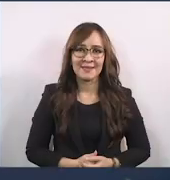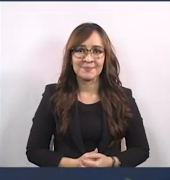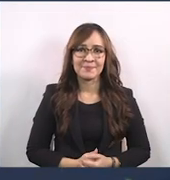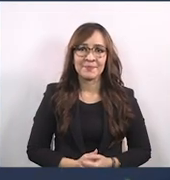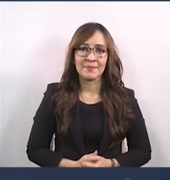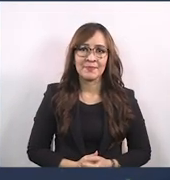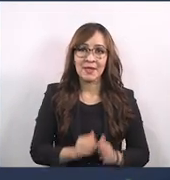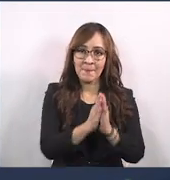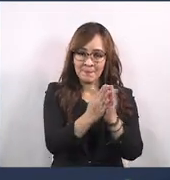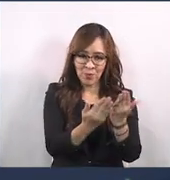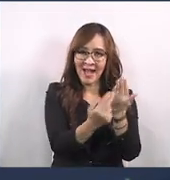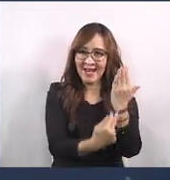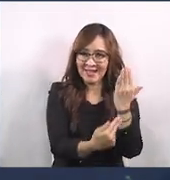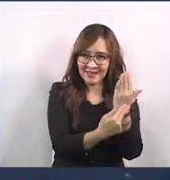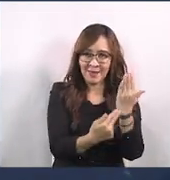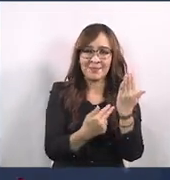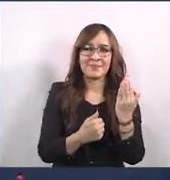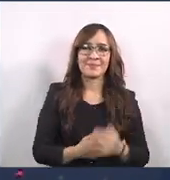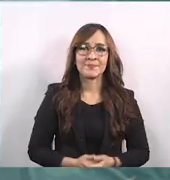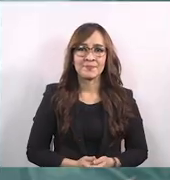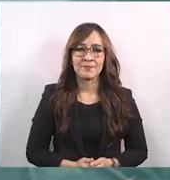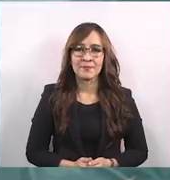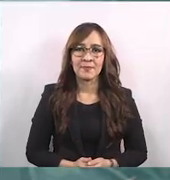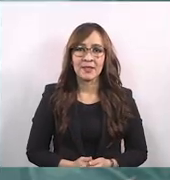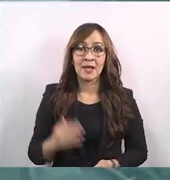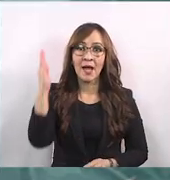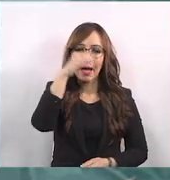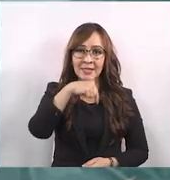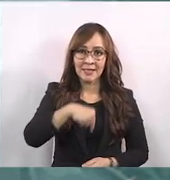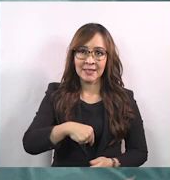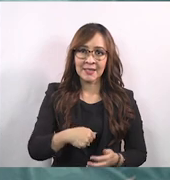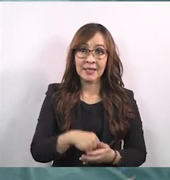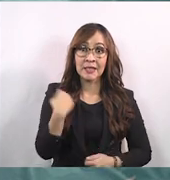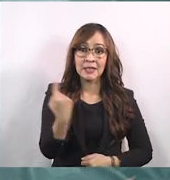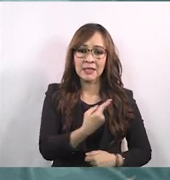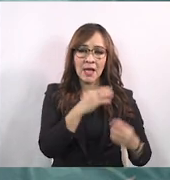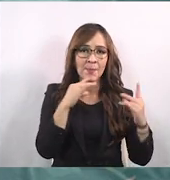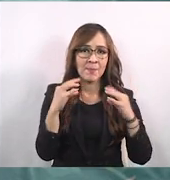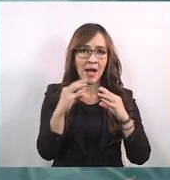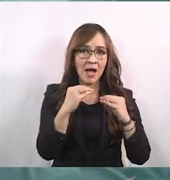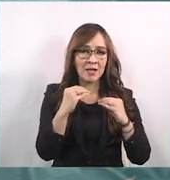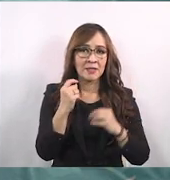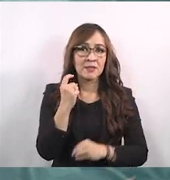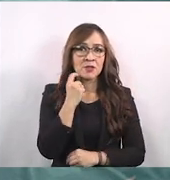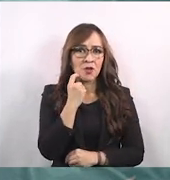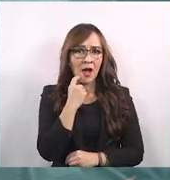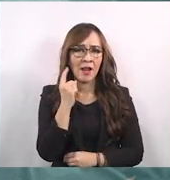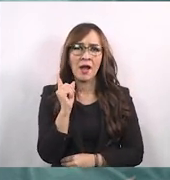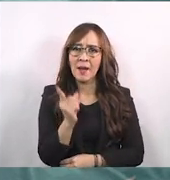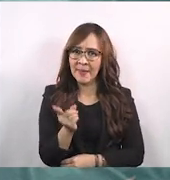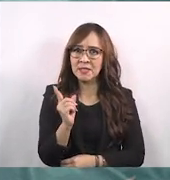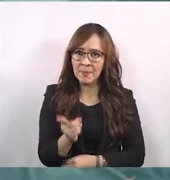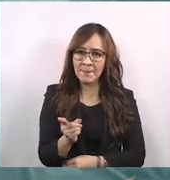the bright buka Alkitab kita sama-sama kenari ini kita masih membahas pembahasan kita tentang